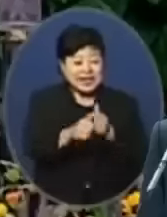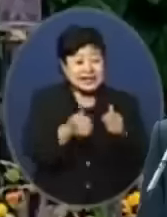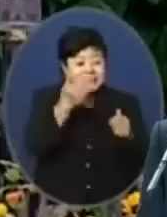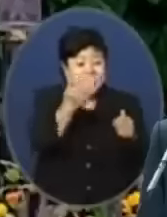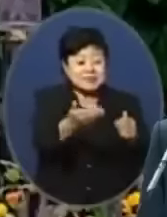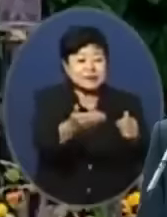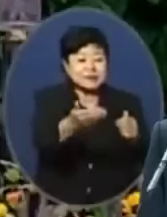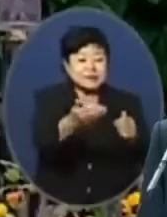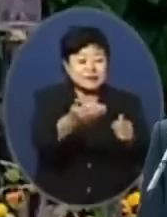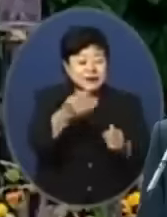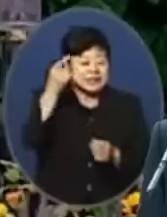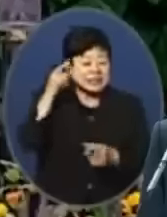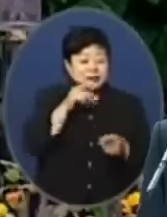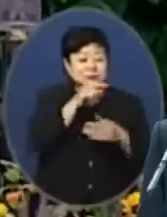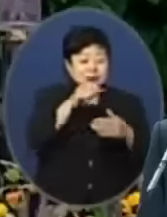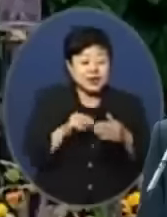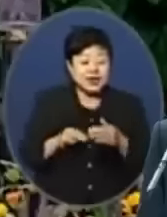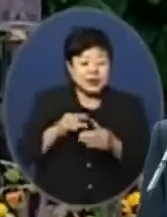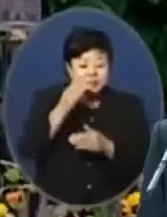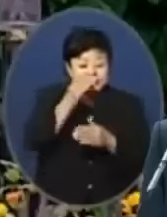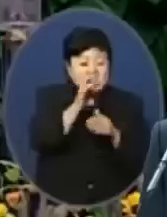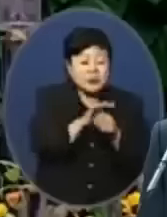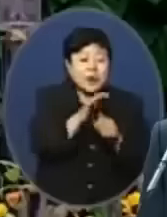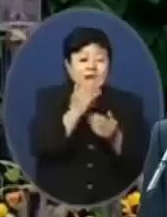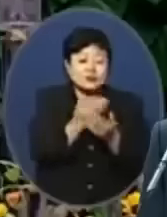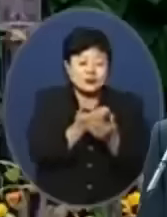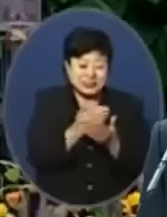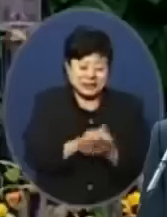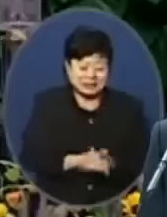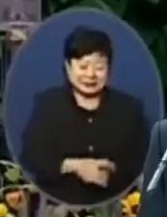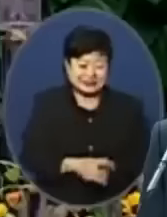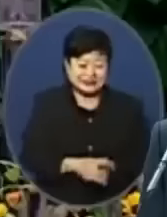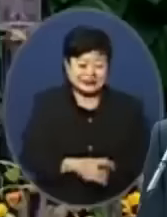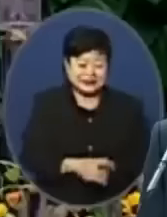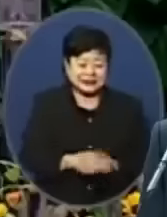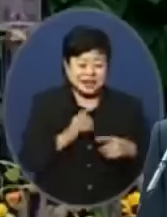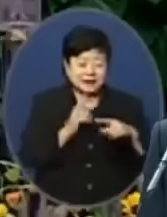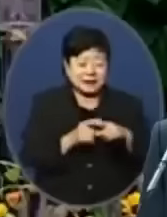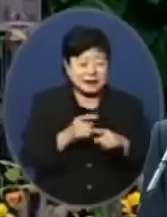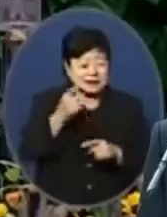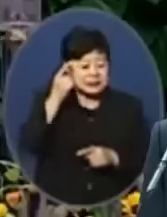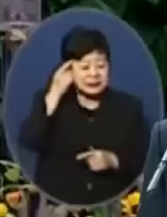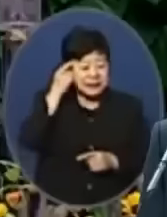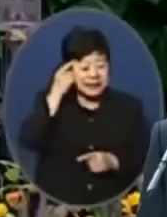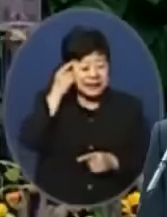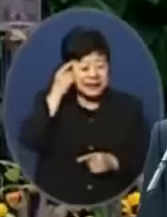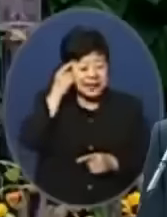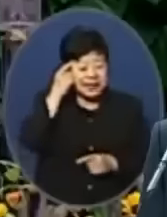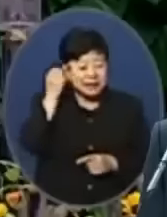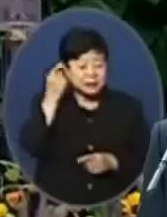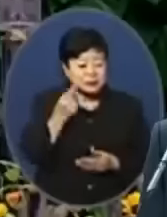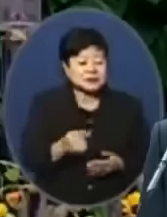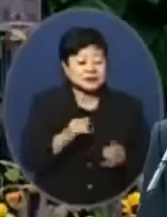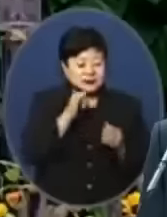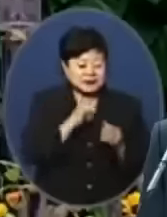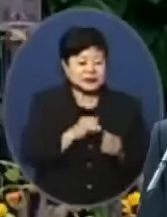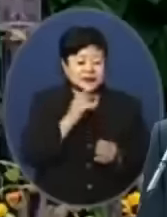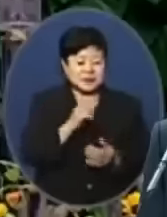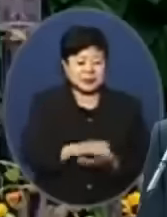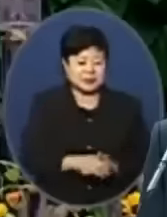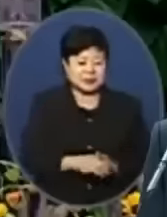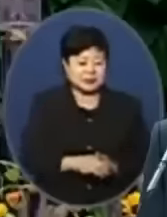하나님의 영광이 여러분 생활 속에 넘쳐날 수 있게 한다는 것입니다. 긍정적인 마음의 토대를 텃밭으로 하고 우리가